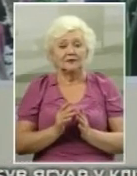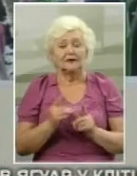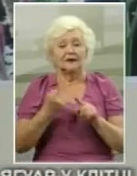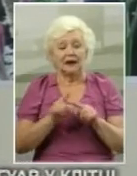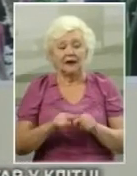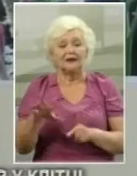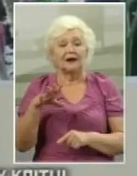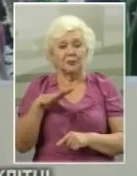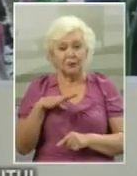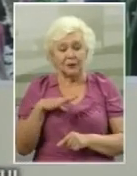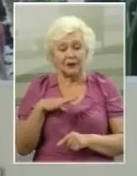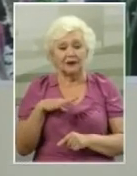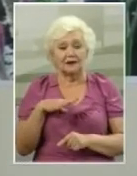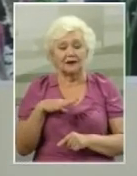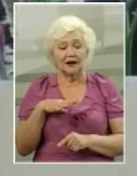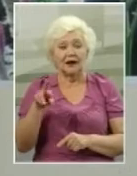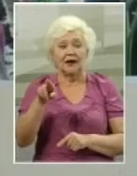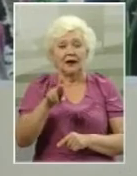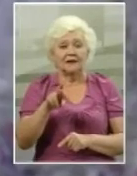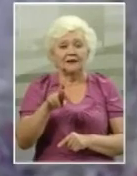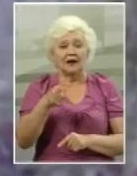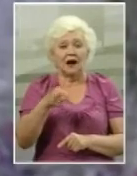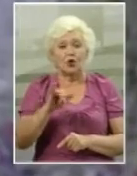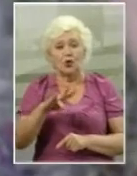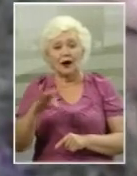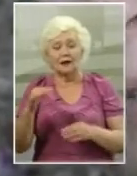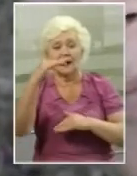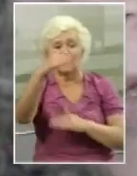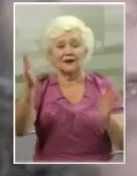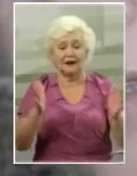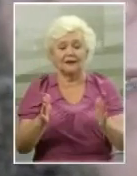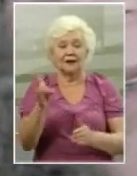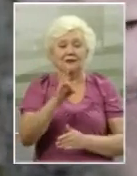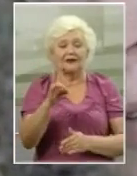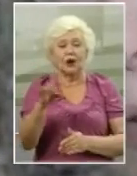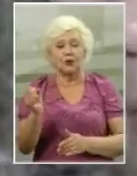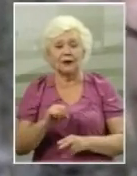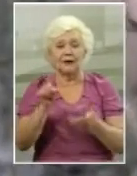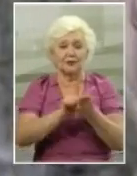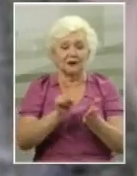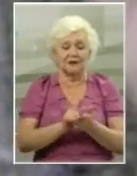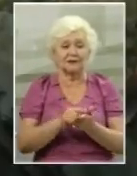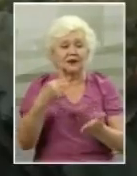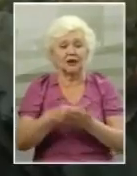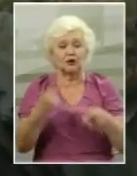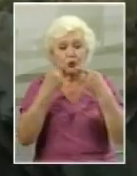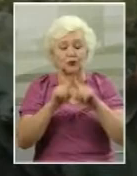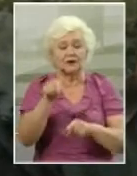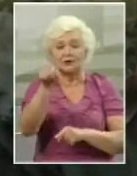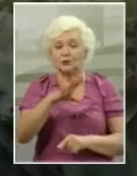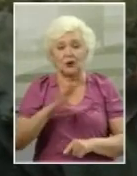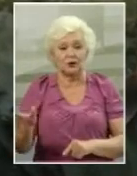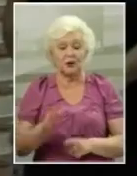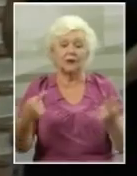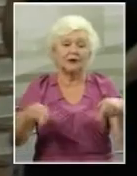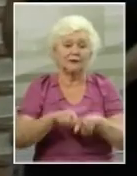Це був ягуар в клітці. Наталія Нагулян – пенсіонерка. Грошей на дорогу техніку у жінки не було, а вона